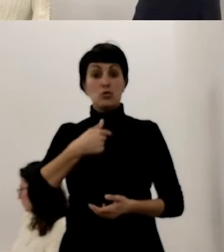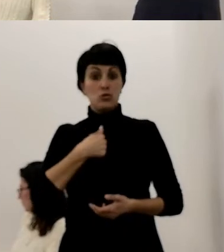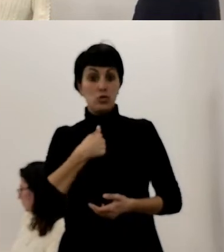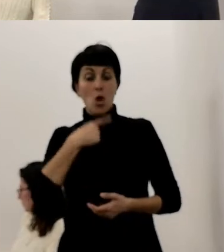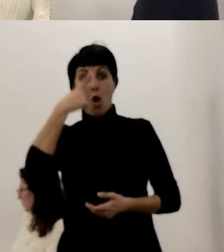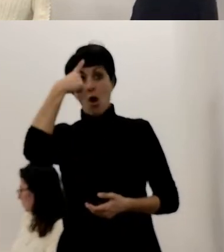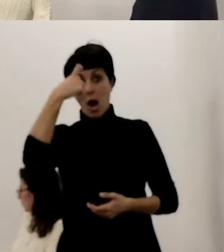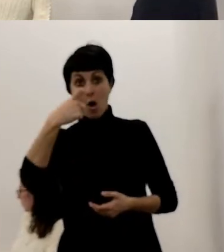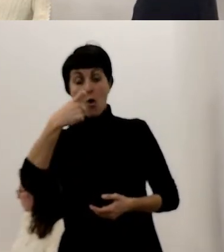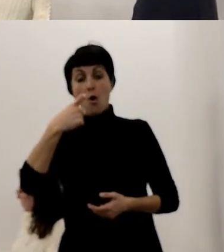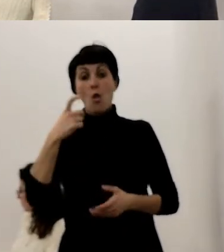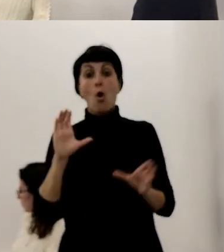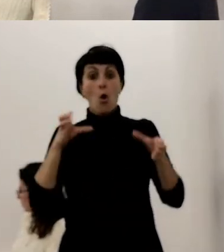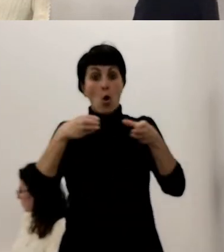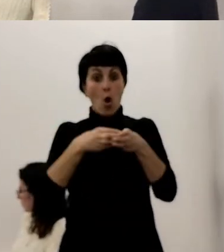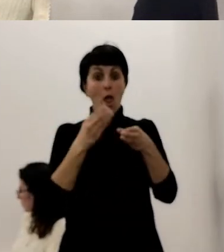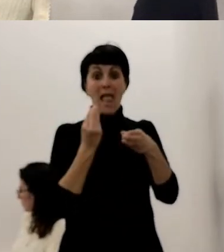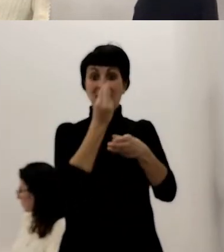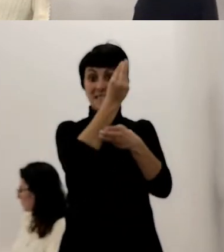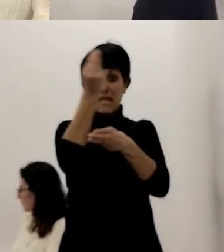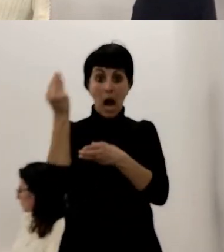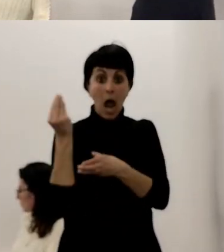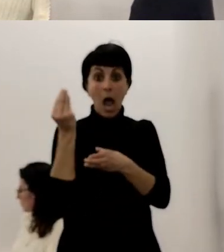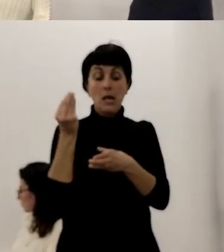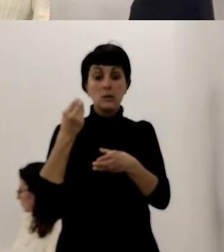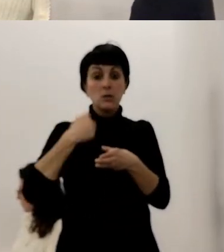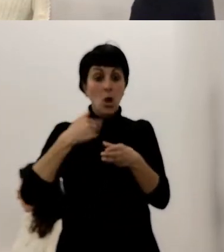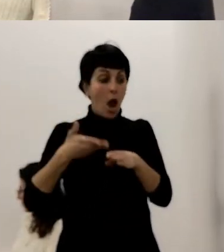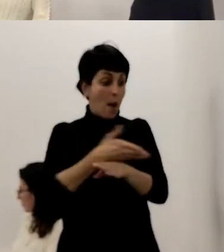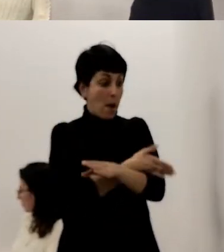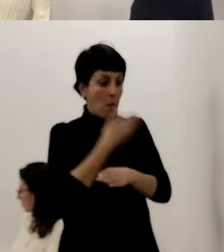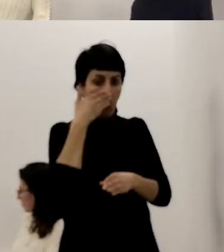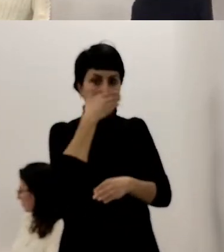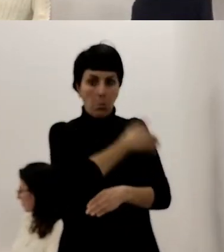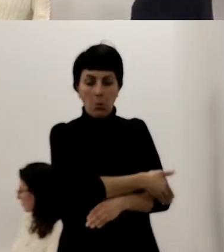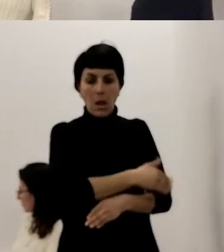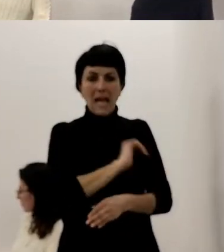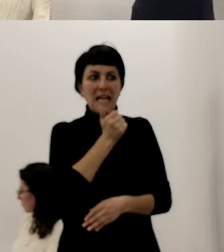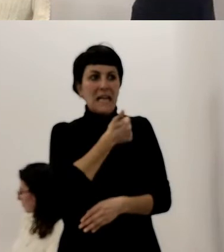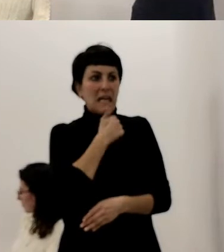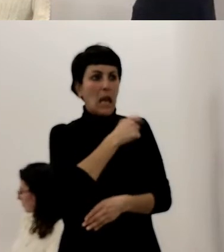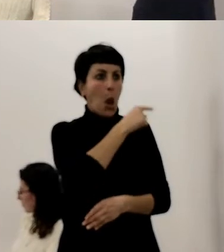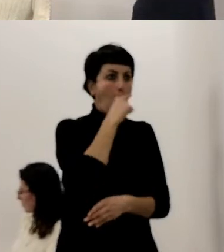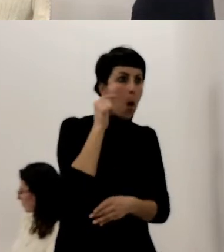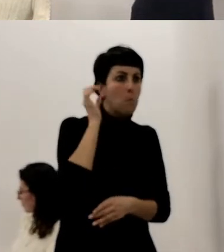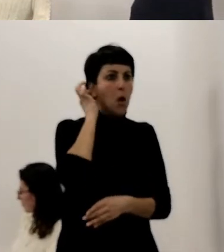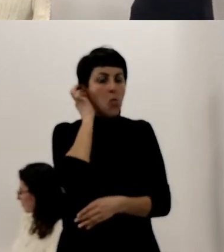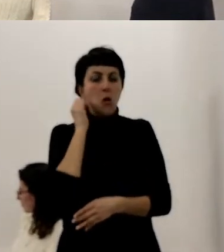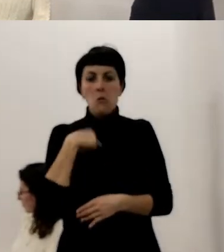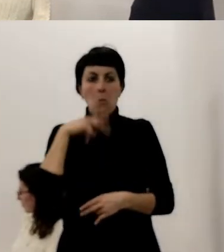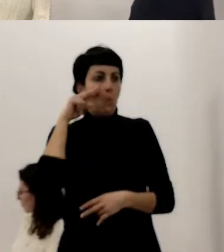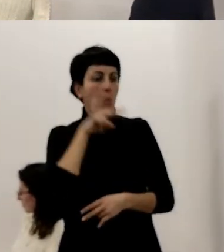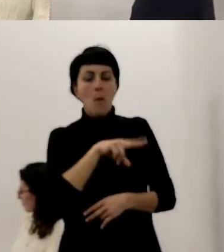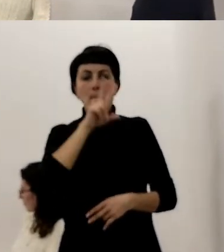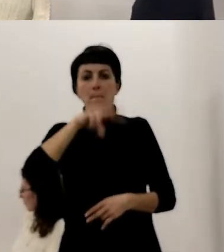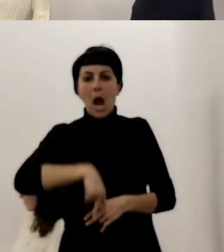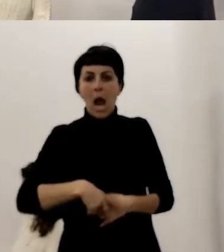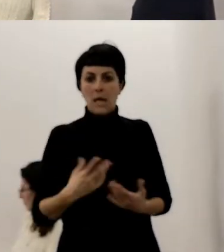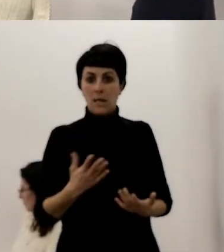entrar en una colla gegantera no m'hi havia fixat realment qui portava què, no? De les figures del meu